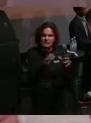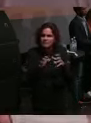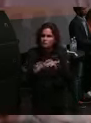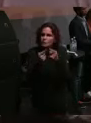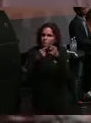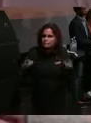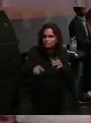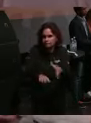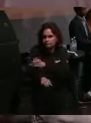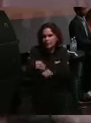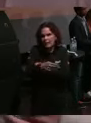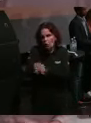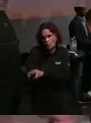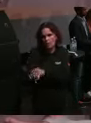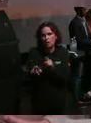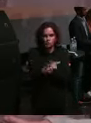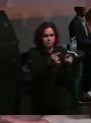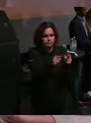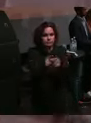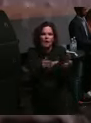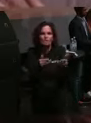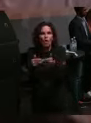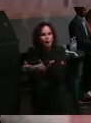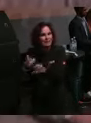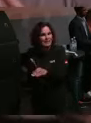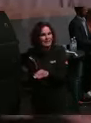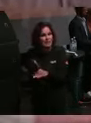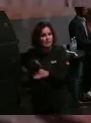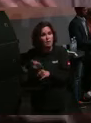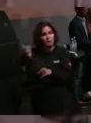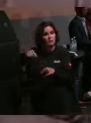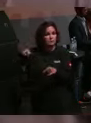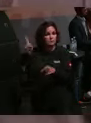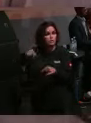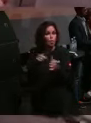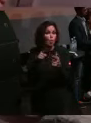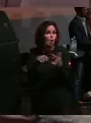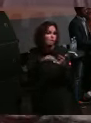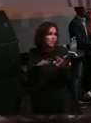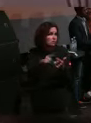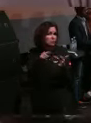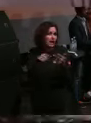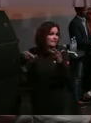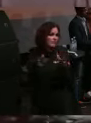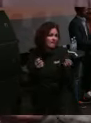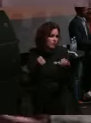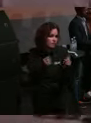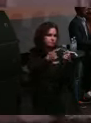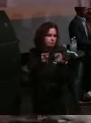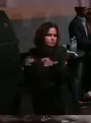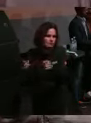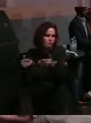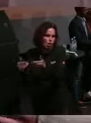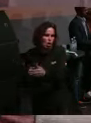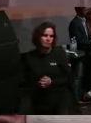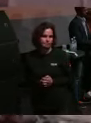og forholdet ligger ulikt 30 ulike deler av landet, enten det for vindkraft, eller vannkraft, eller solkraft. Så jeg tror nok ikke det noen vei